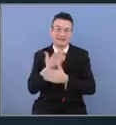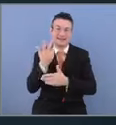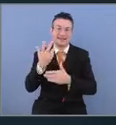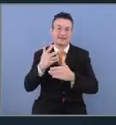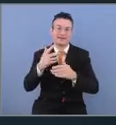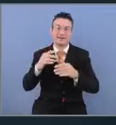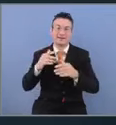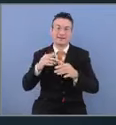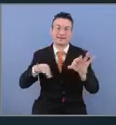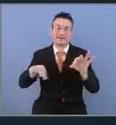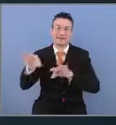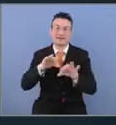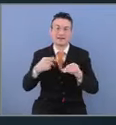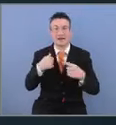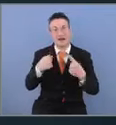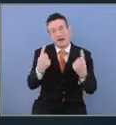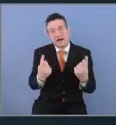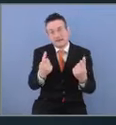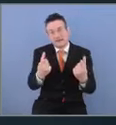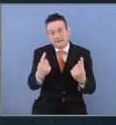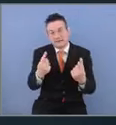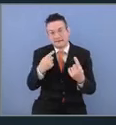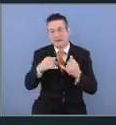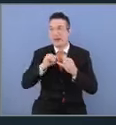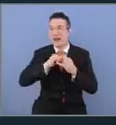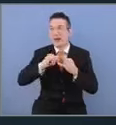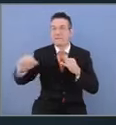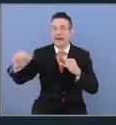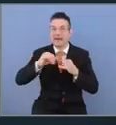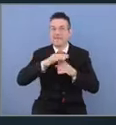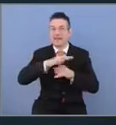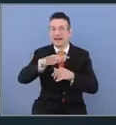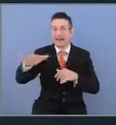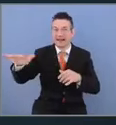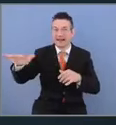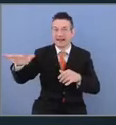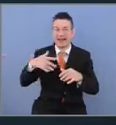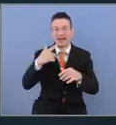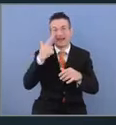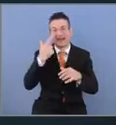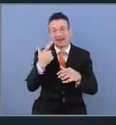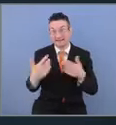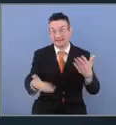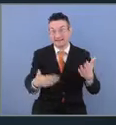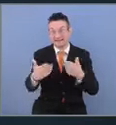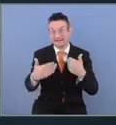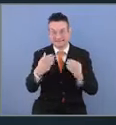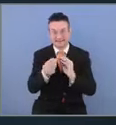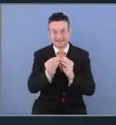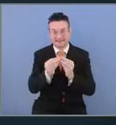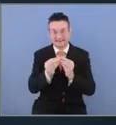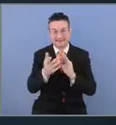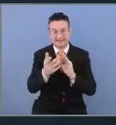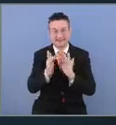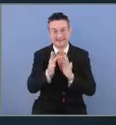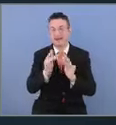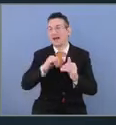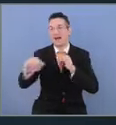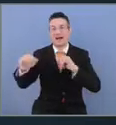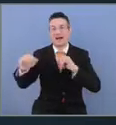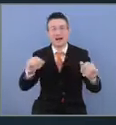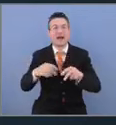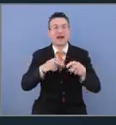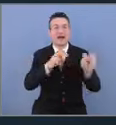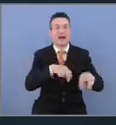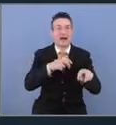l'attende in maniera necessaria ed impellente, ed è quello che poi serve a tutti i sistemi, quelli rurali, quelli agroalimentari, quelli appunto che rendono